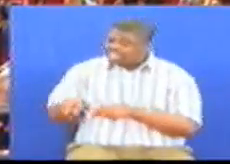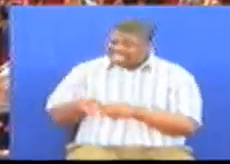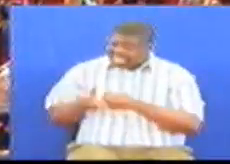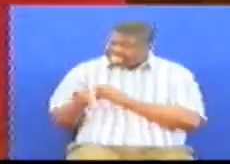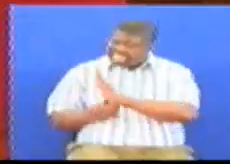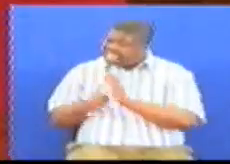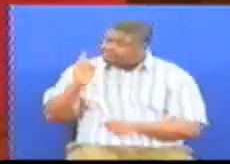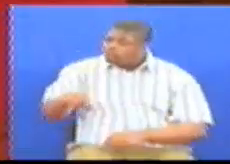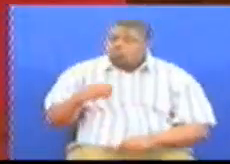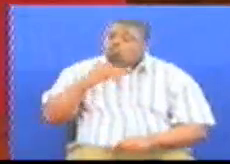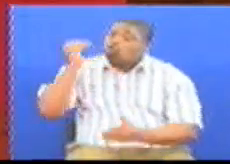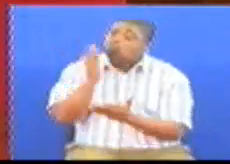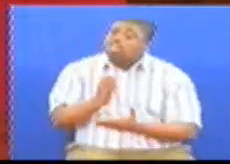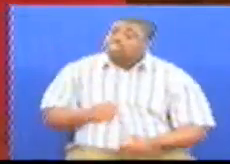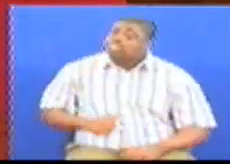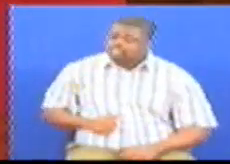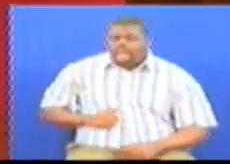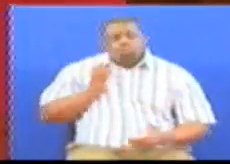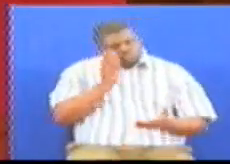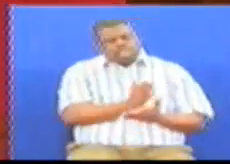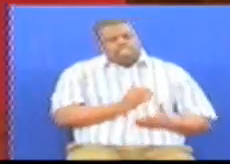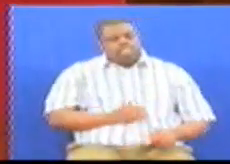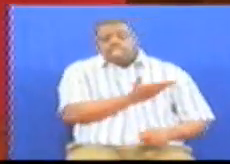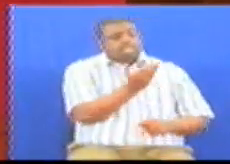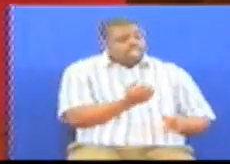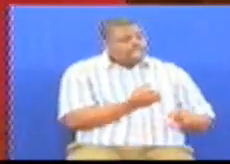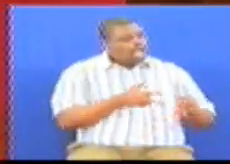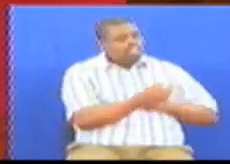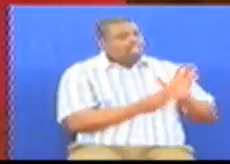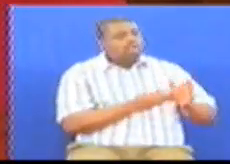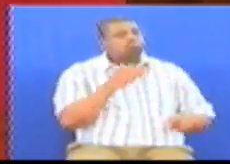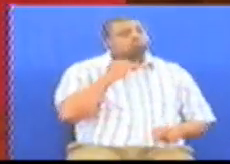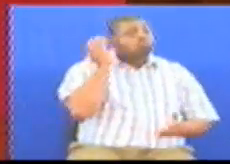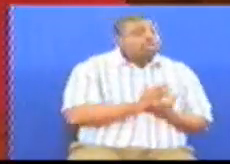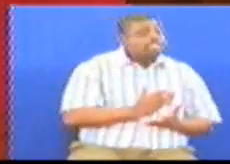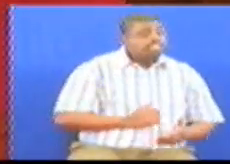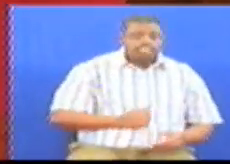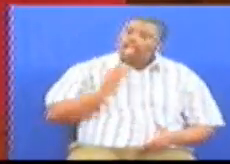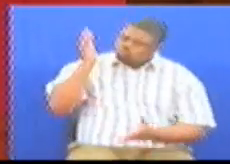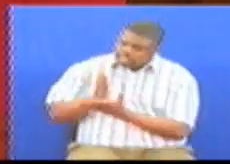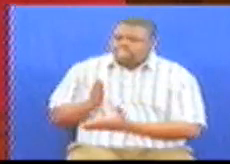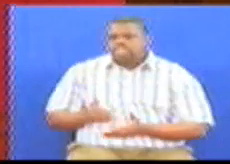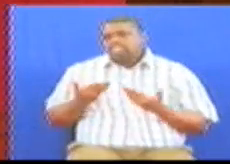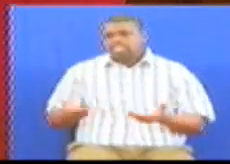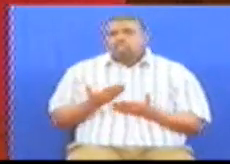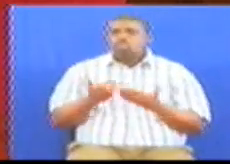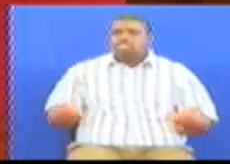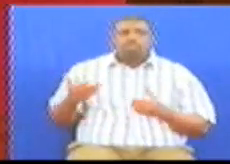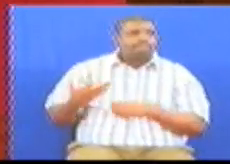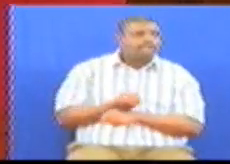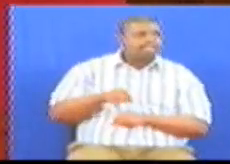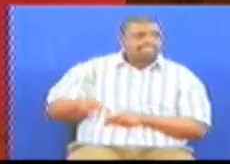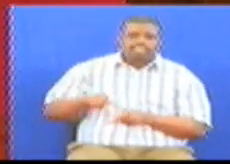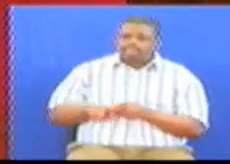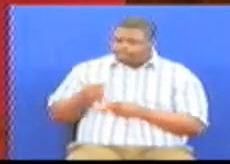kweli? Kuna halmashauri kata 8, uongo kweli? Kwa nini wapate za vituo vya afya vitatu? Wapate